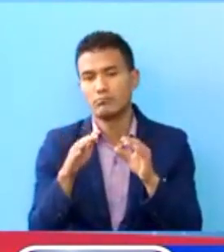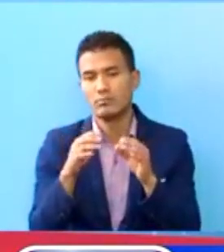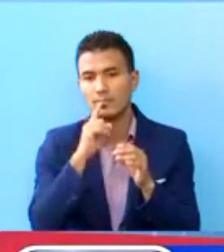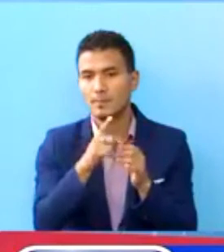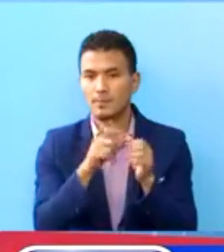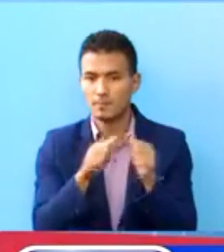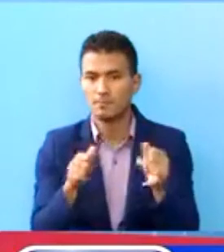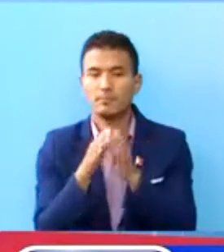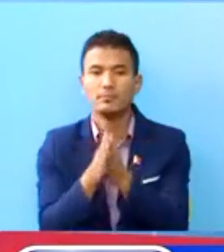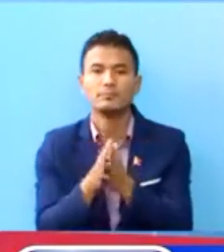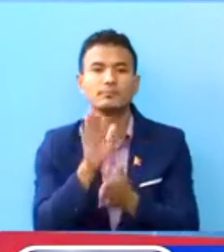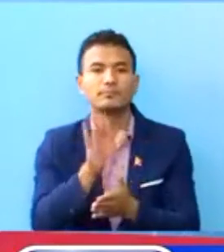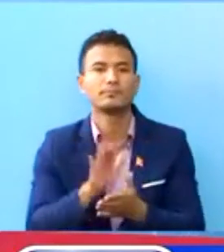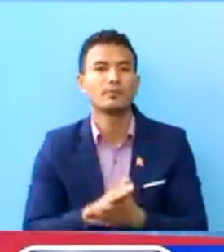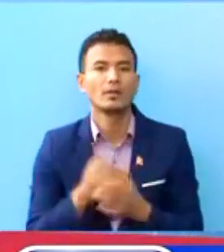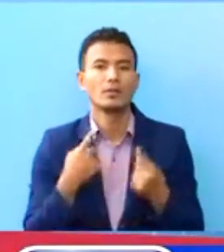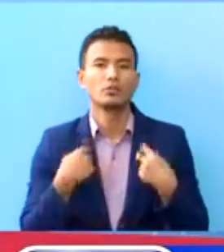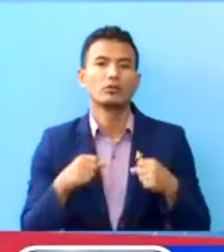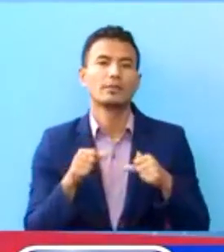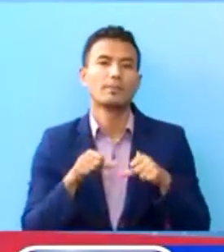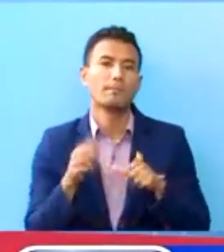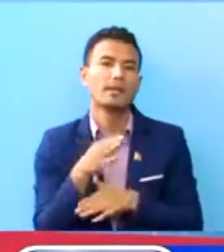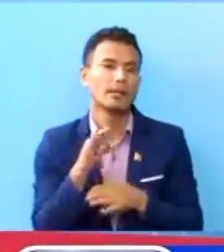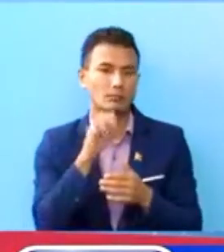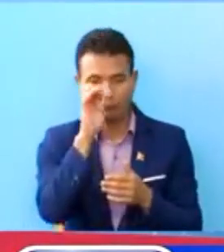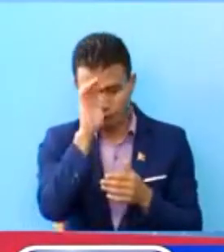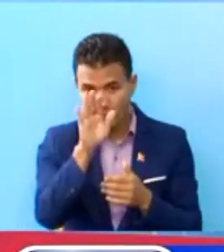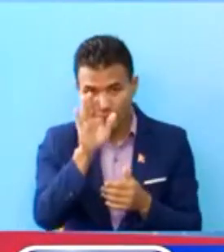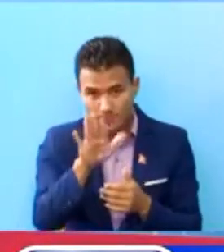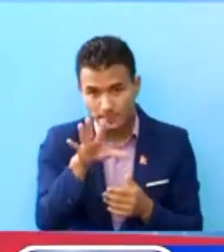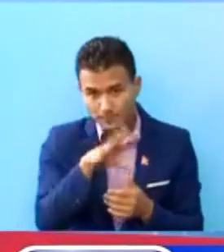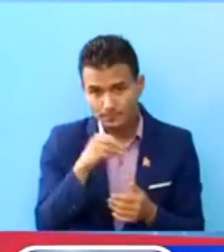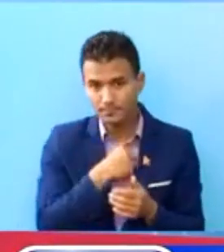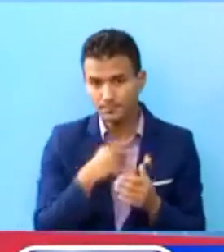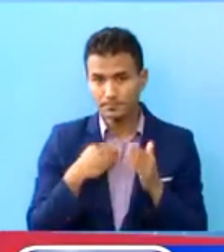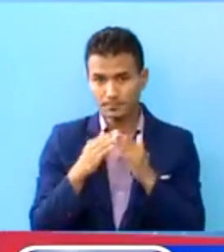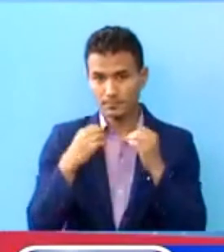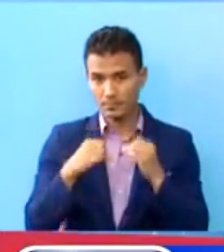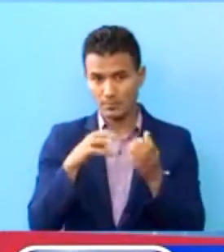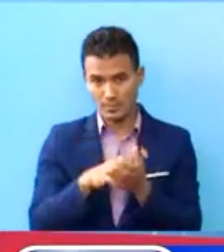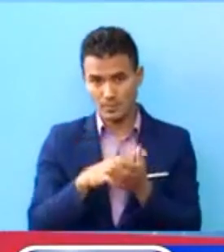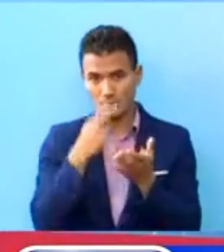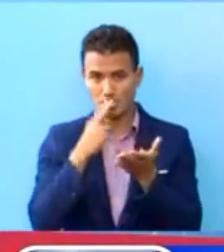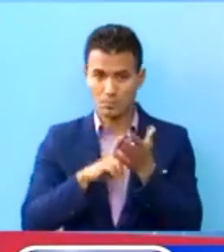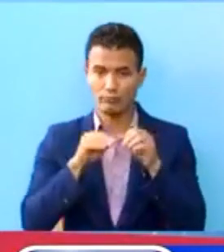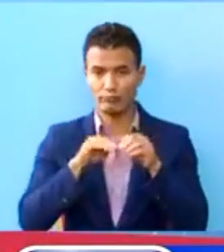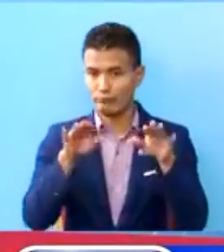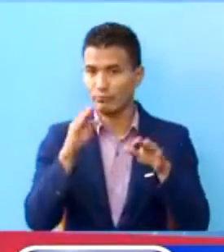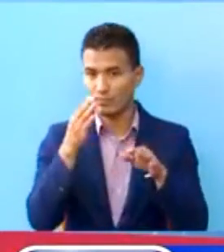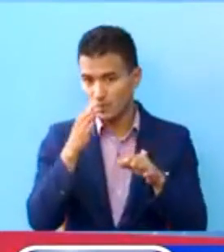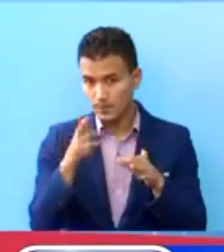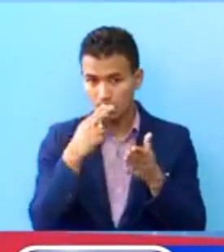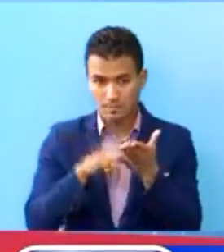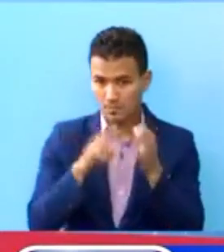आदेश अनुसार अनुरोध छ भनेर स्वास्थ्य मन्त्रालयले यो सूचना गरेको छ। सबै अस्पताल र प्रयोगशालाहरूमा चिठी आउँछ, चिठी